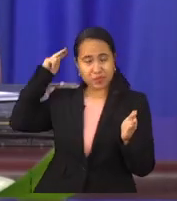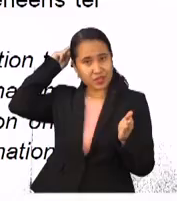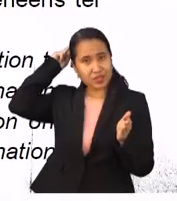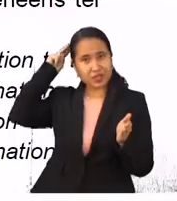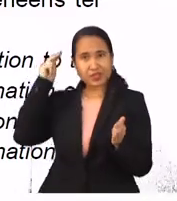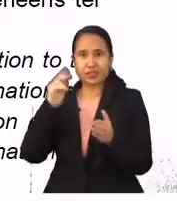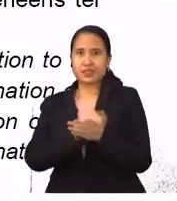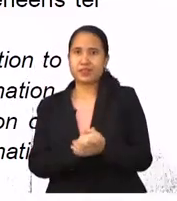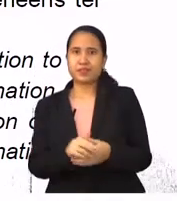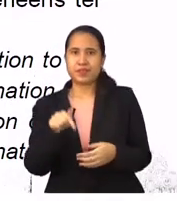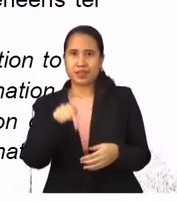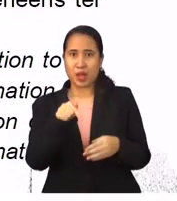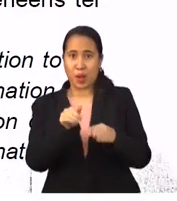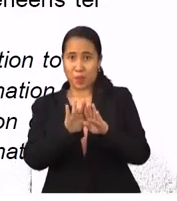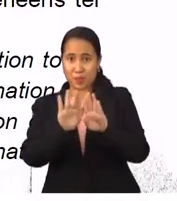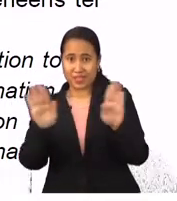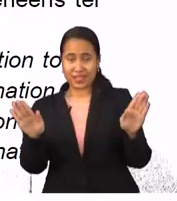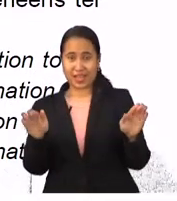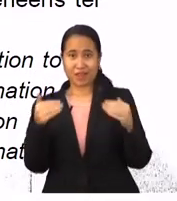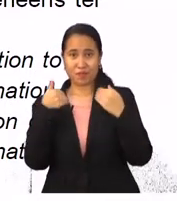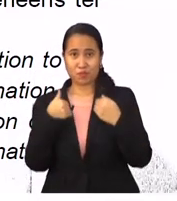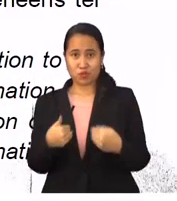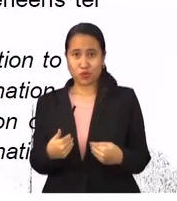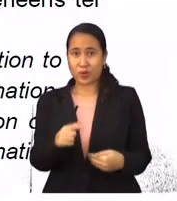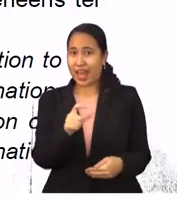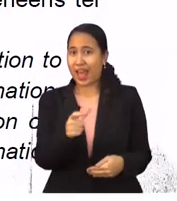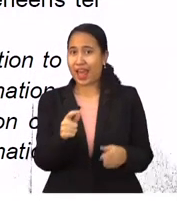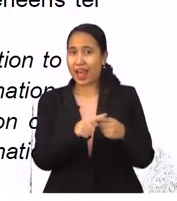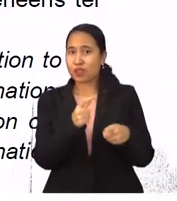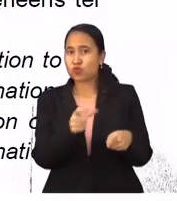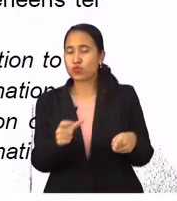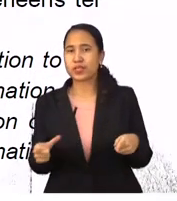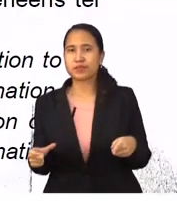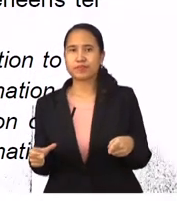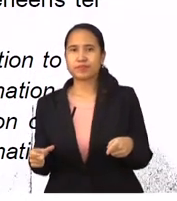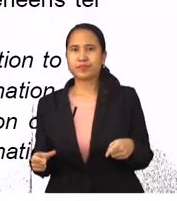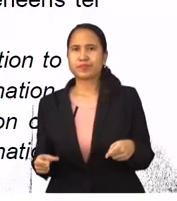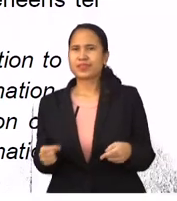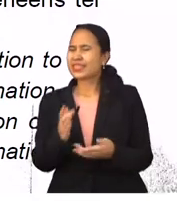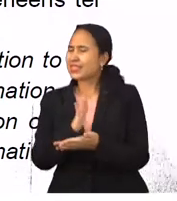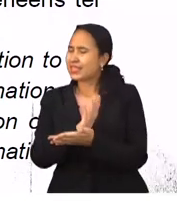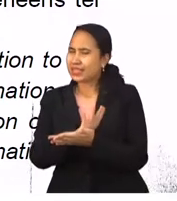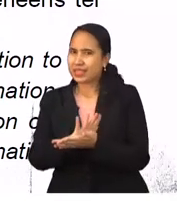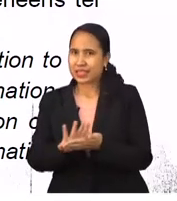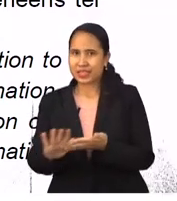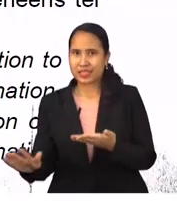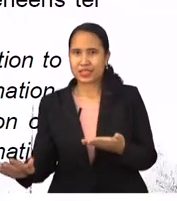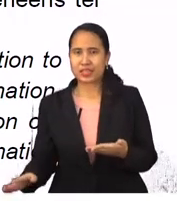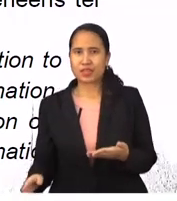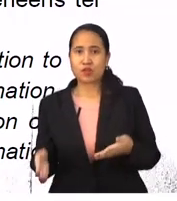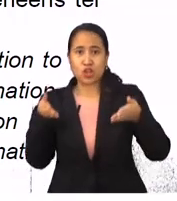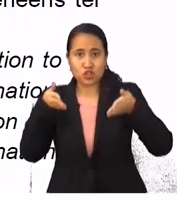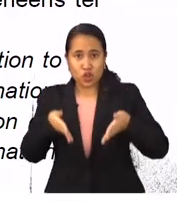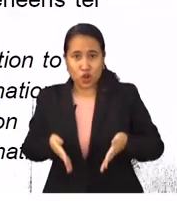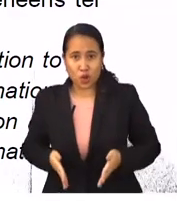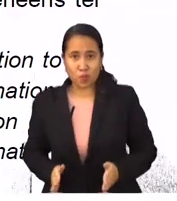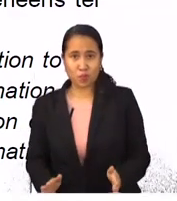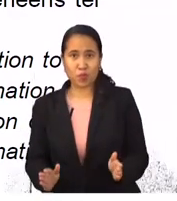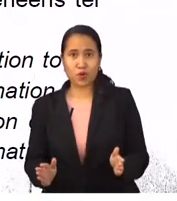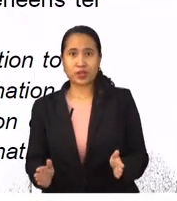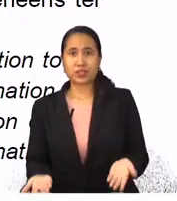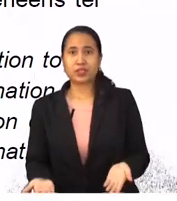gelijke aanspraak op bescherming van persoon en goederen. Niemand mag op grond van zijn geboorte, geslacht, ras,